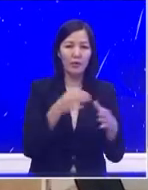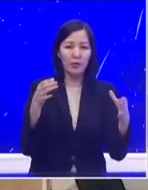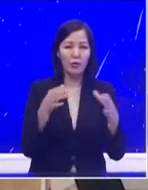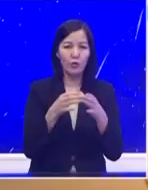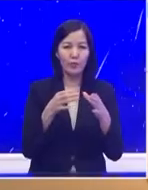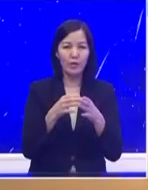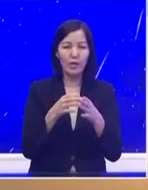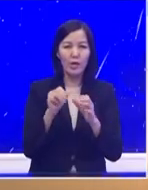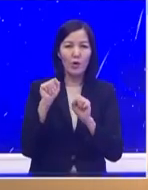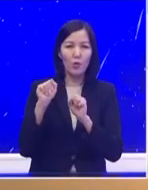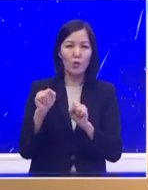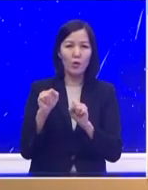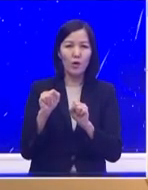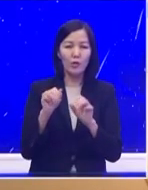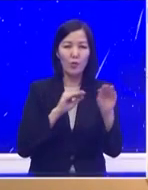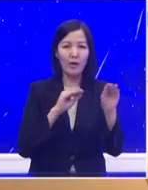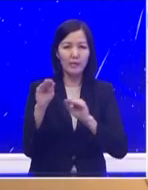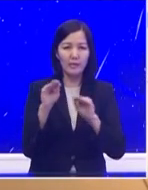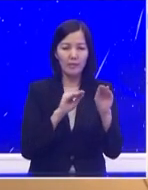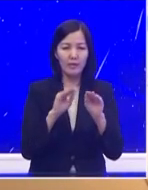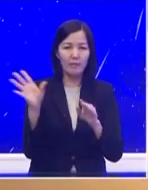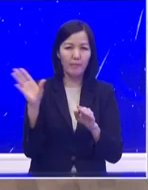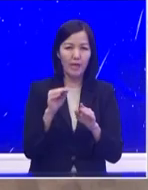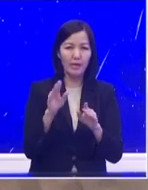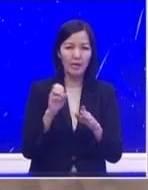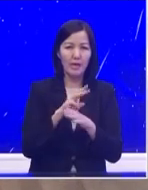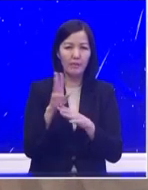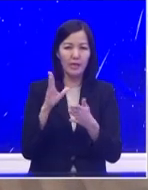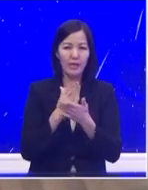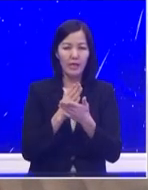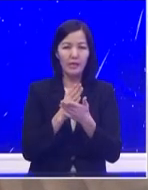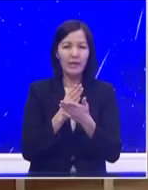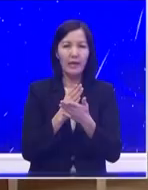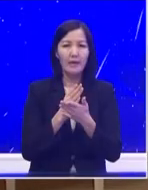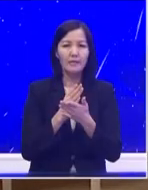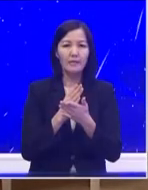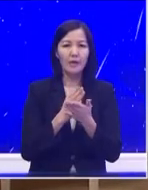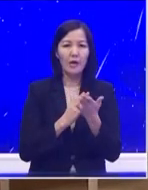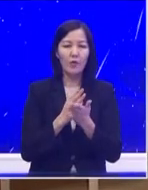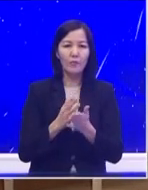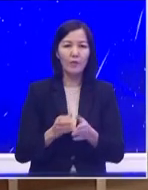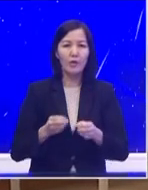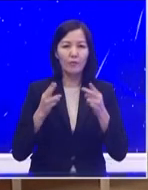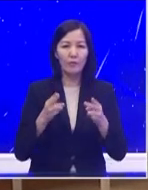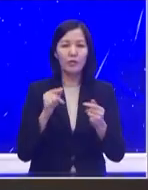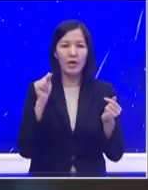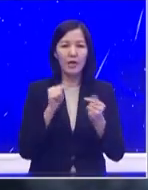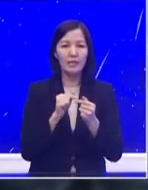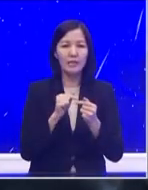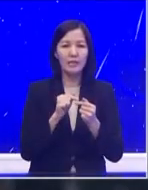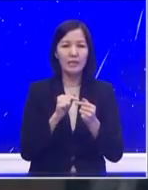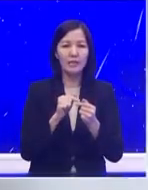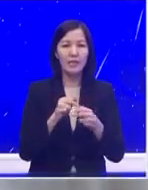ұйымдар залалсыздандыру құралдары антисептиктермен қамтылған. Ал санитарлық қызметтер қауіпті тәж вирусына